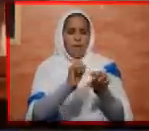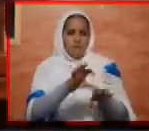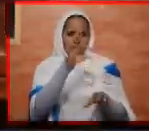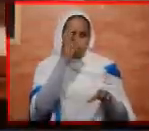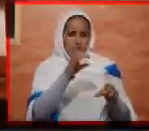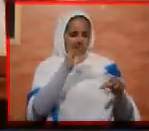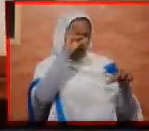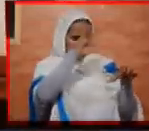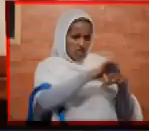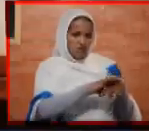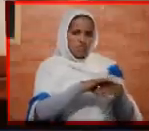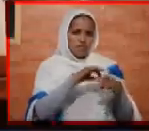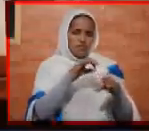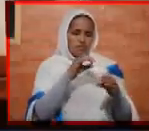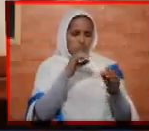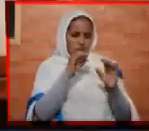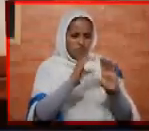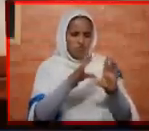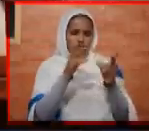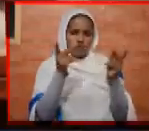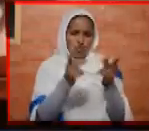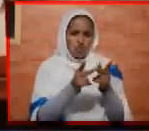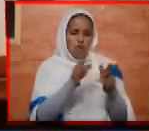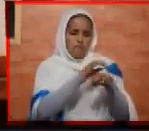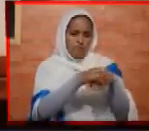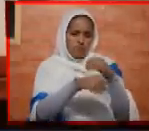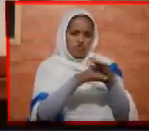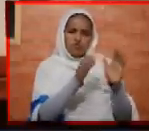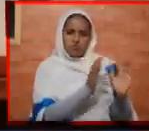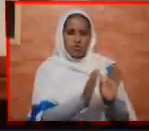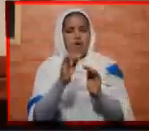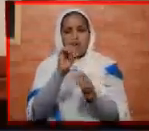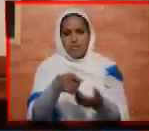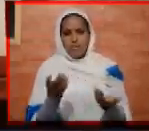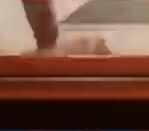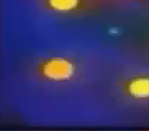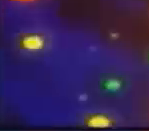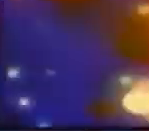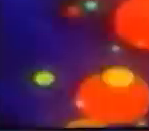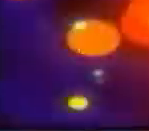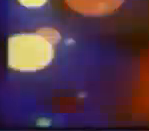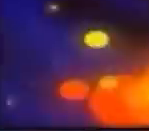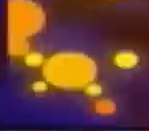ትተን በሌላ በውጭ ትምህርት ተውጠን የእኛ ትምህርት ሊጠፋ ይችላል። እሳሰጋለሁ።